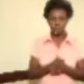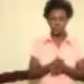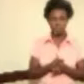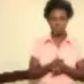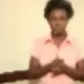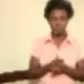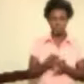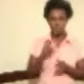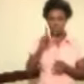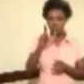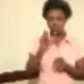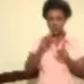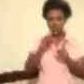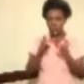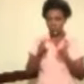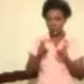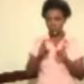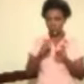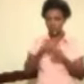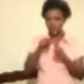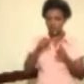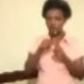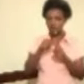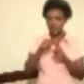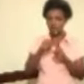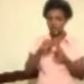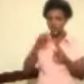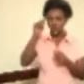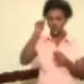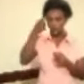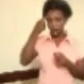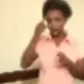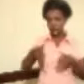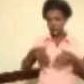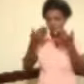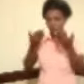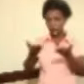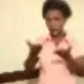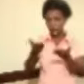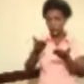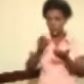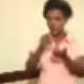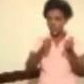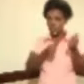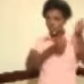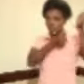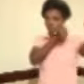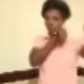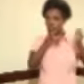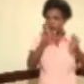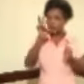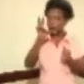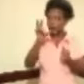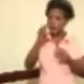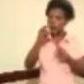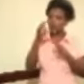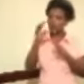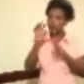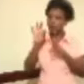Maniga, c'était justement, qui le mandat, qui le pensez va promettre pouvoir. Mme Maniga dit que la promette le 7 février,